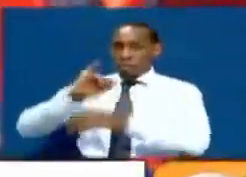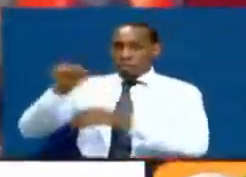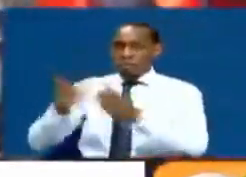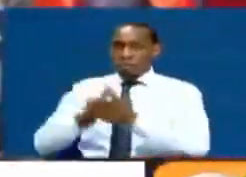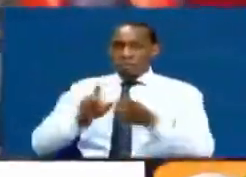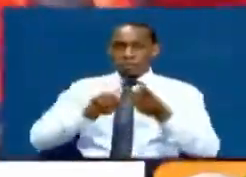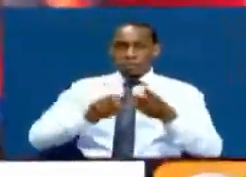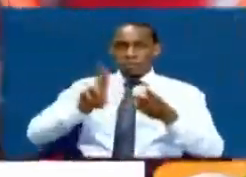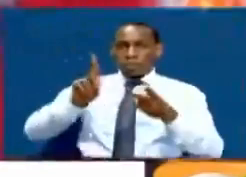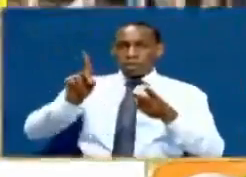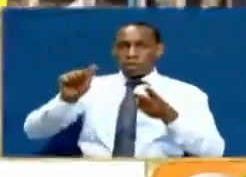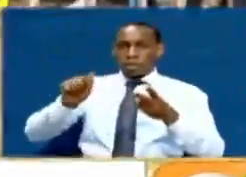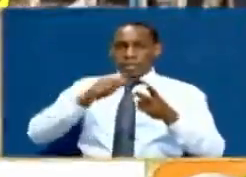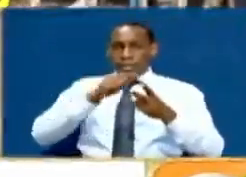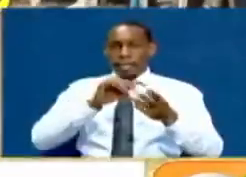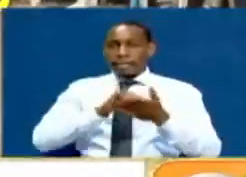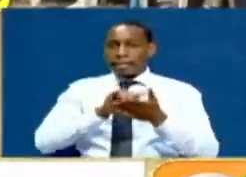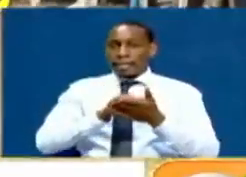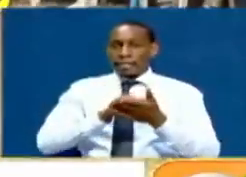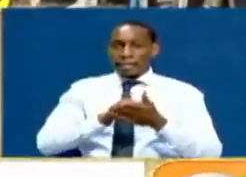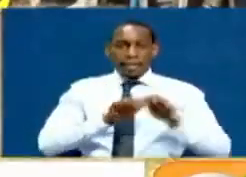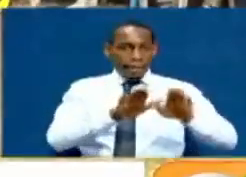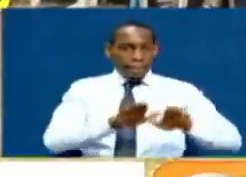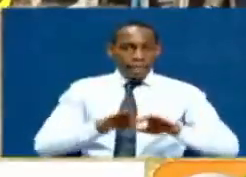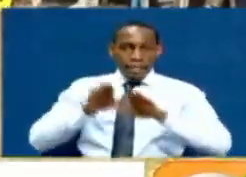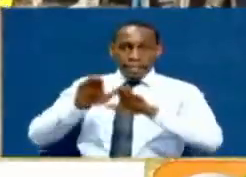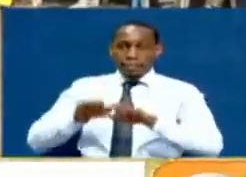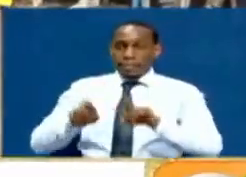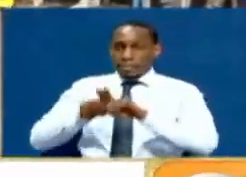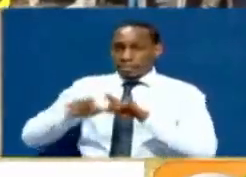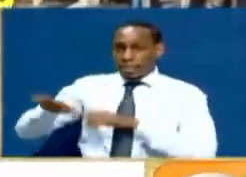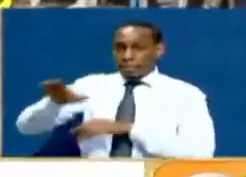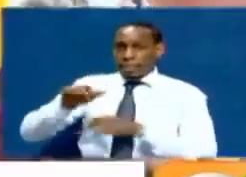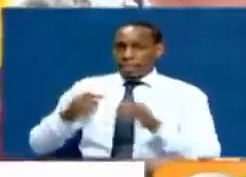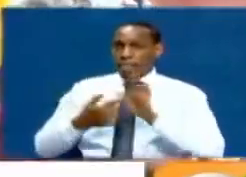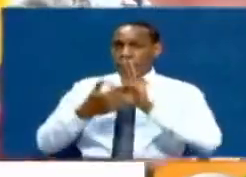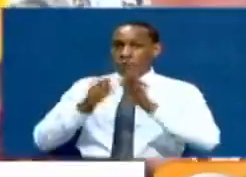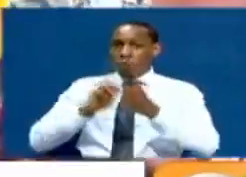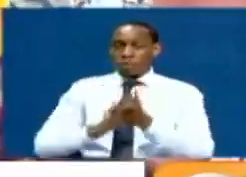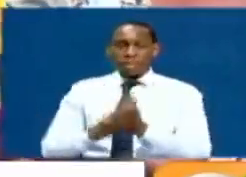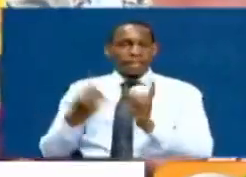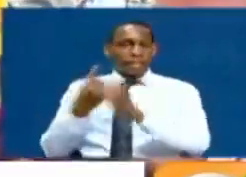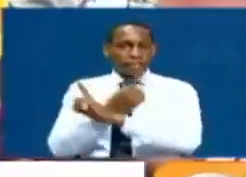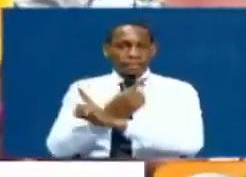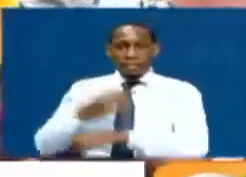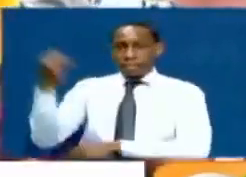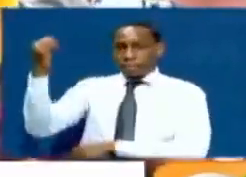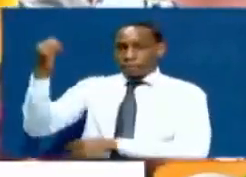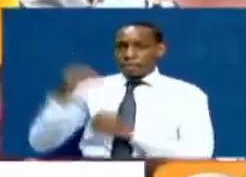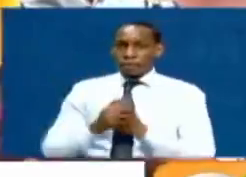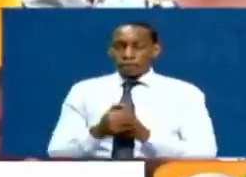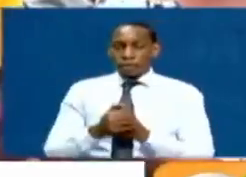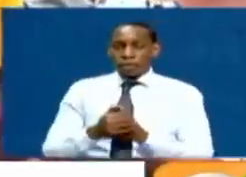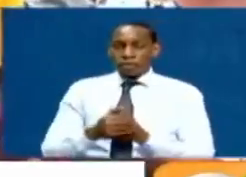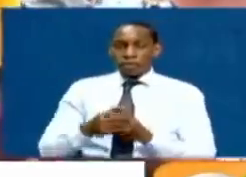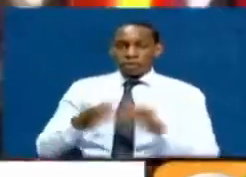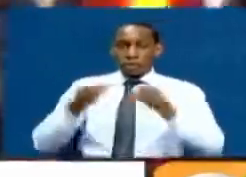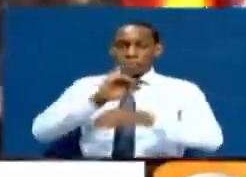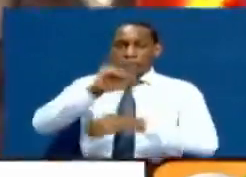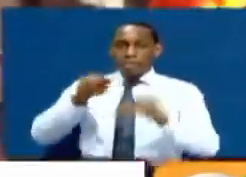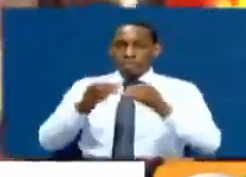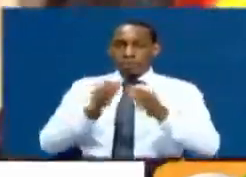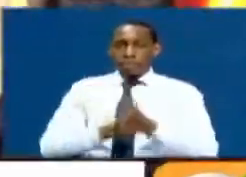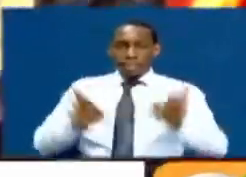na UDA, ambapo kampeni kwenye wadi hizi zikionyesha tofauti za kisiasa kwenye chama cha